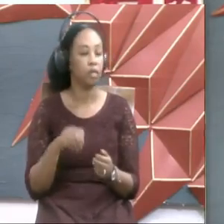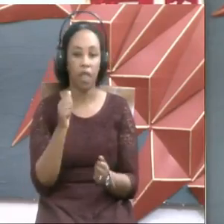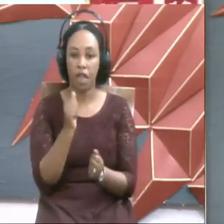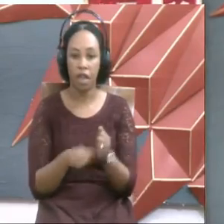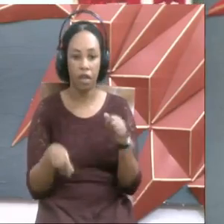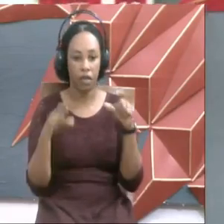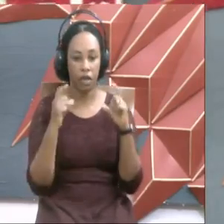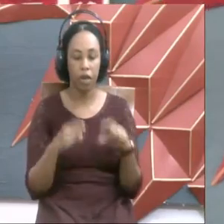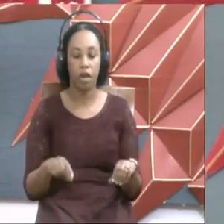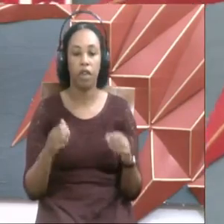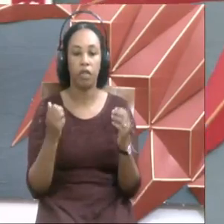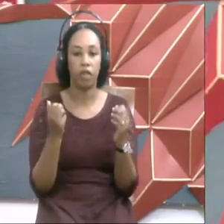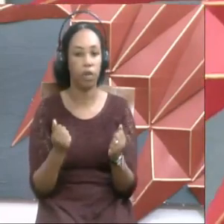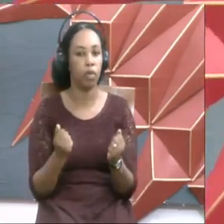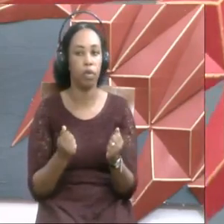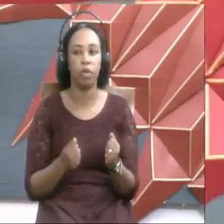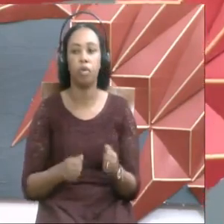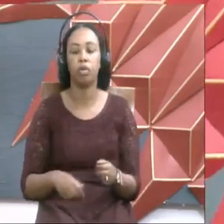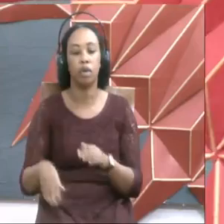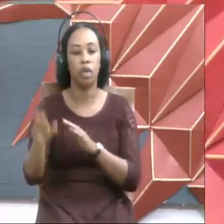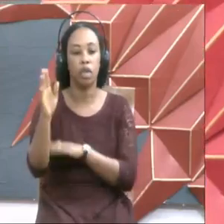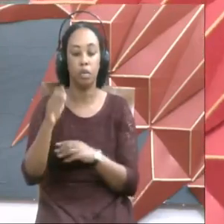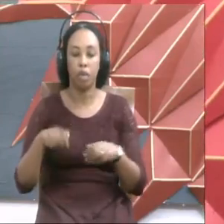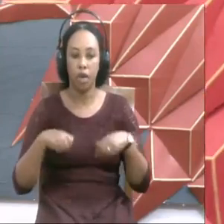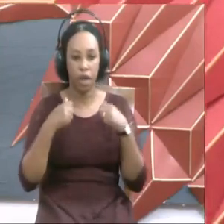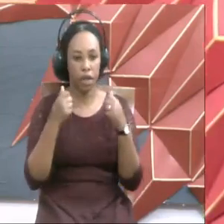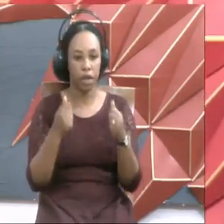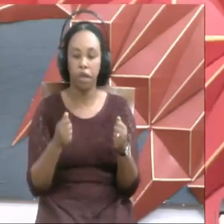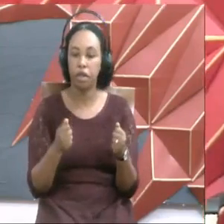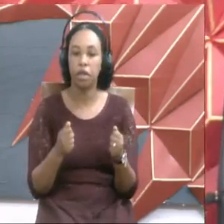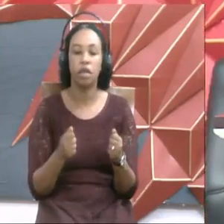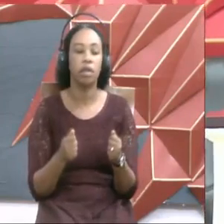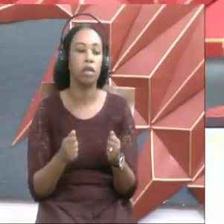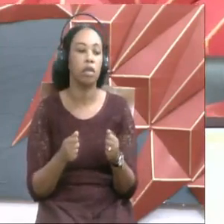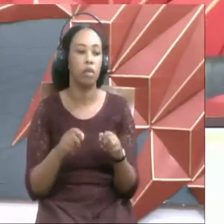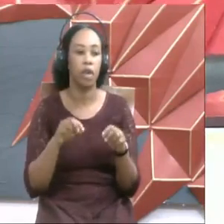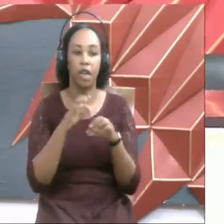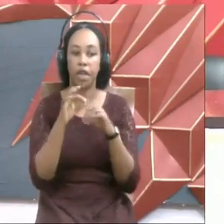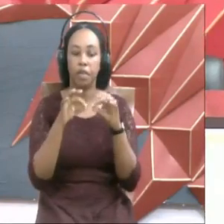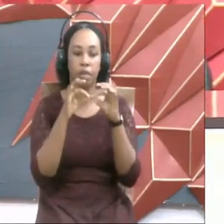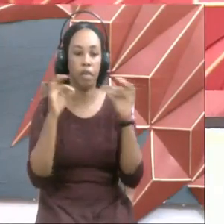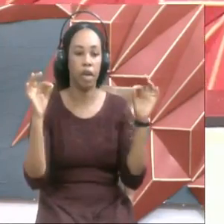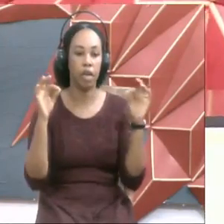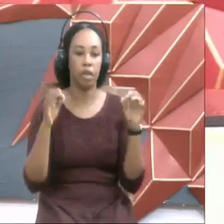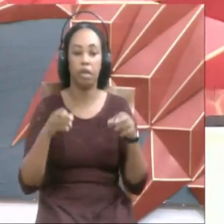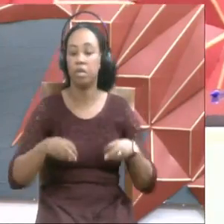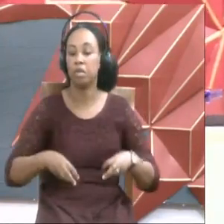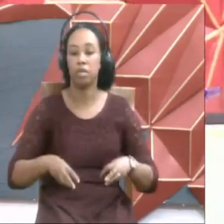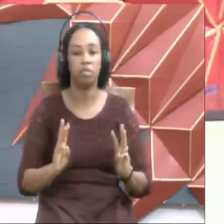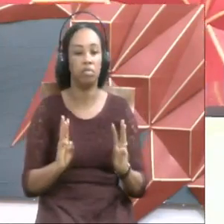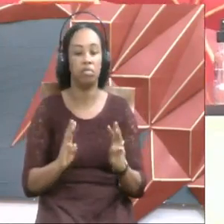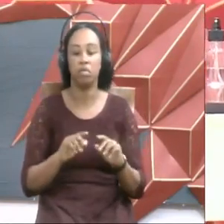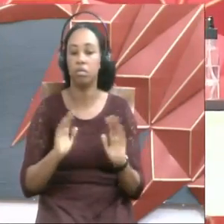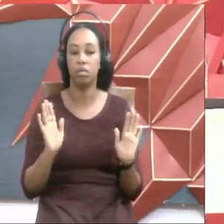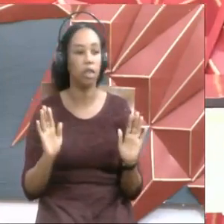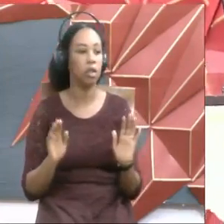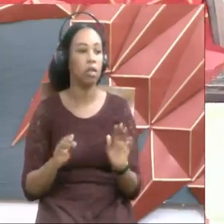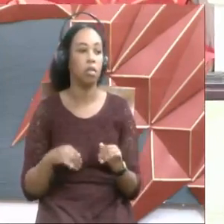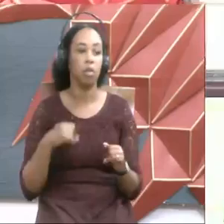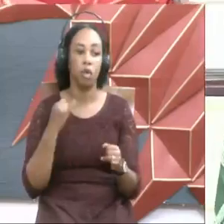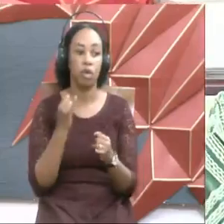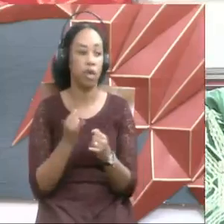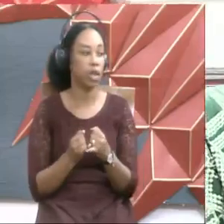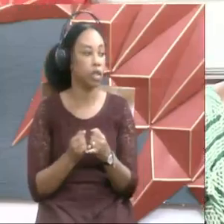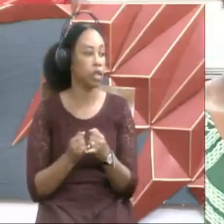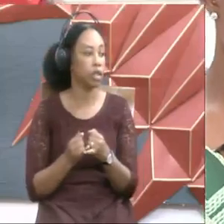Imana imuha impano cyangwa uburyo runaka. Ariko noneho rero mu kurangiza